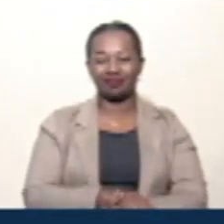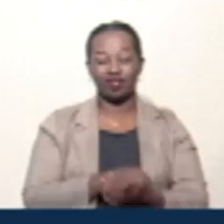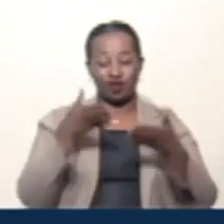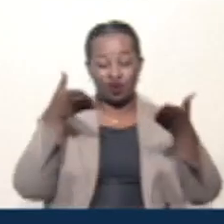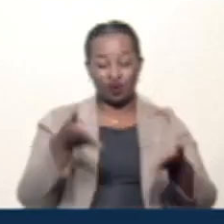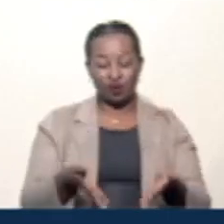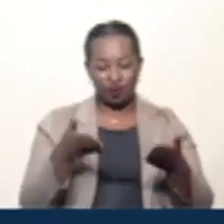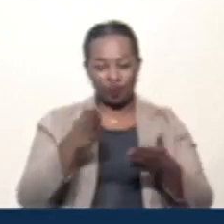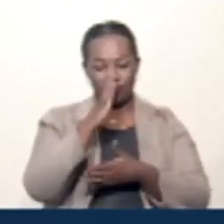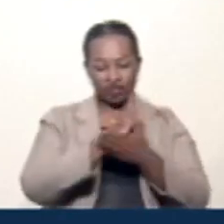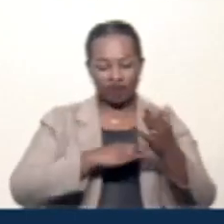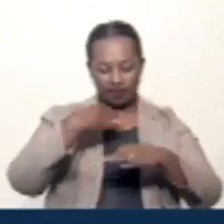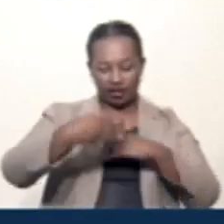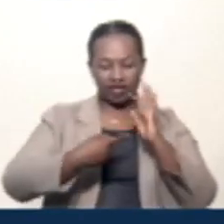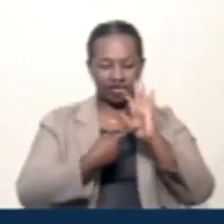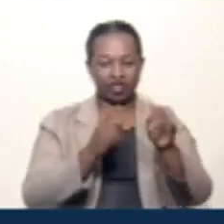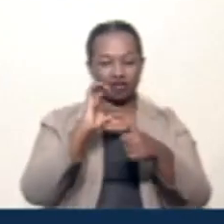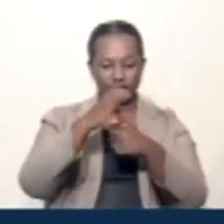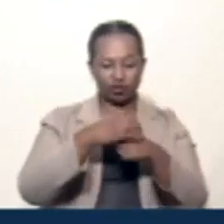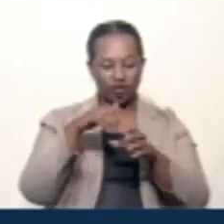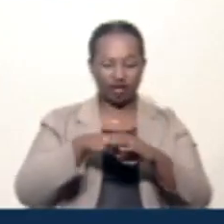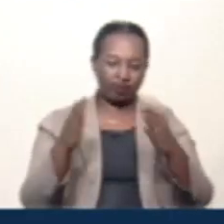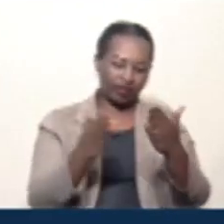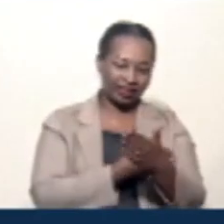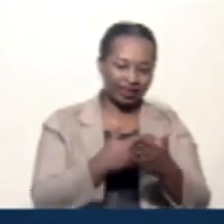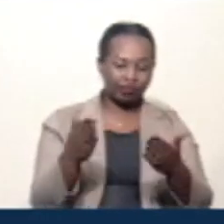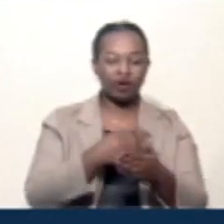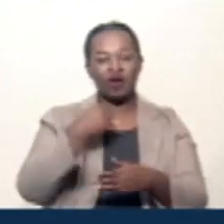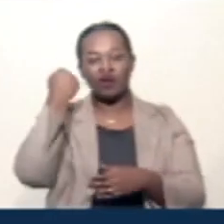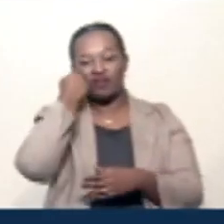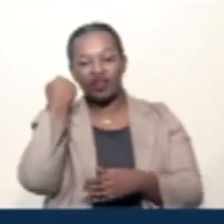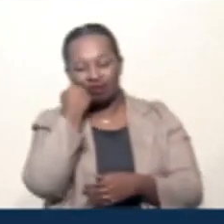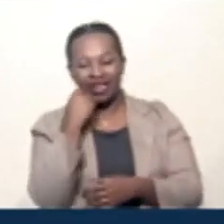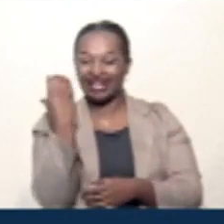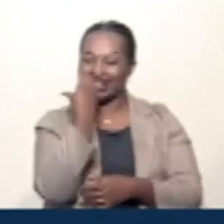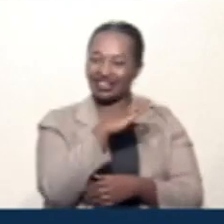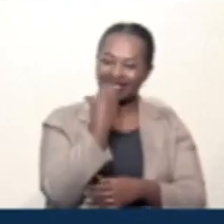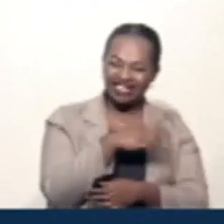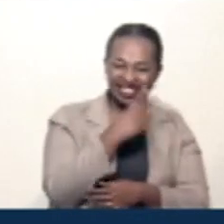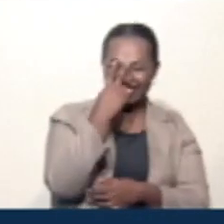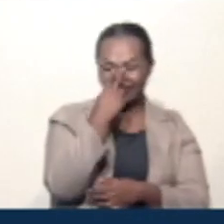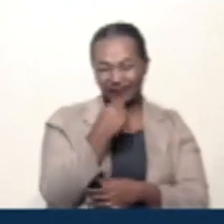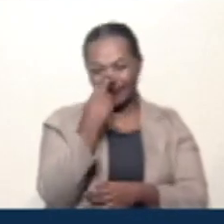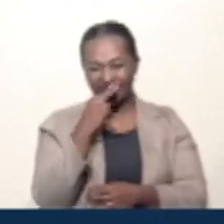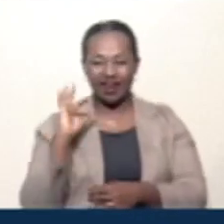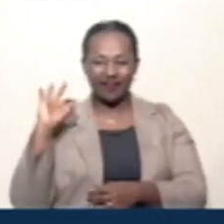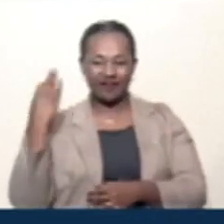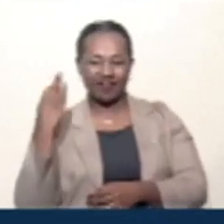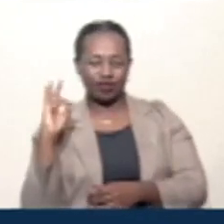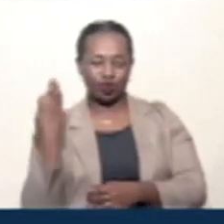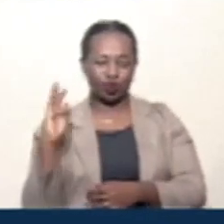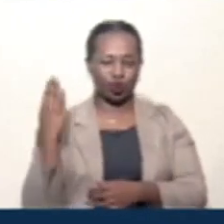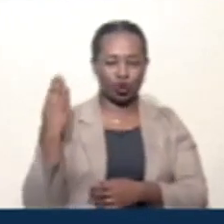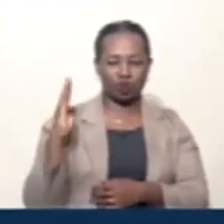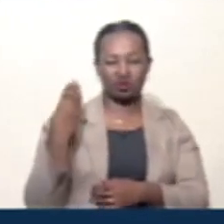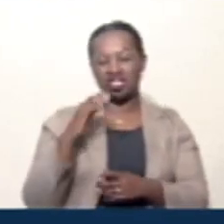Magingo aya zimwe mu nganda ndangamuco zirimo umuziki, filimi, amakinamico no gusetsa, imideli n'ubwiza zimaze gutera imbere,